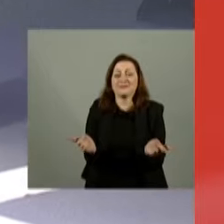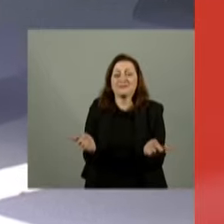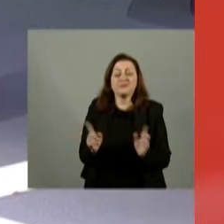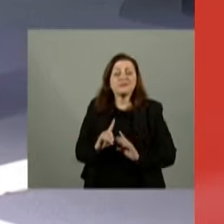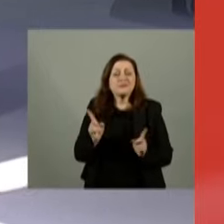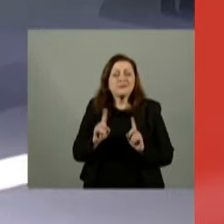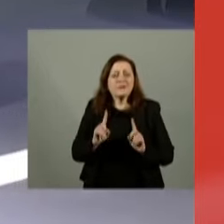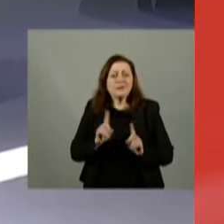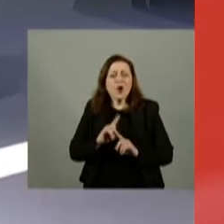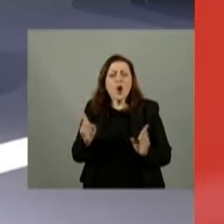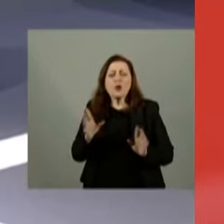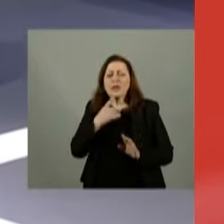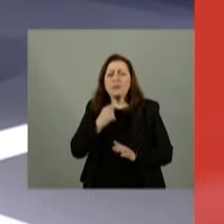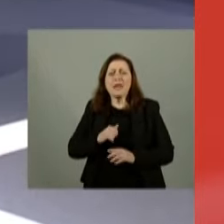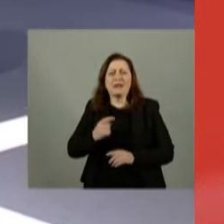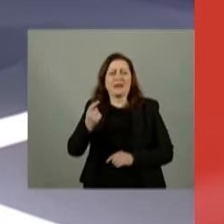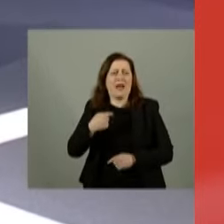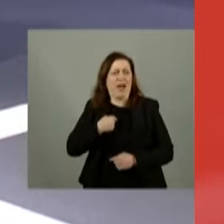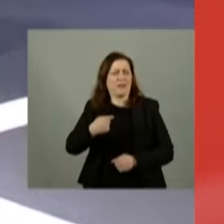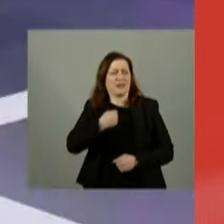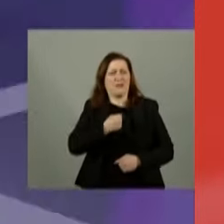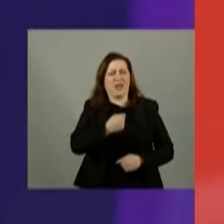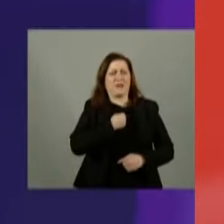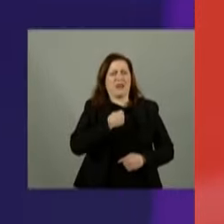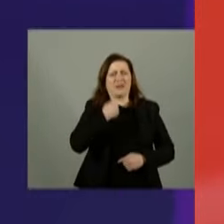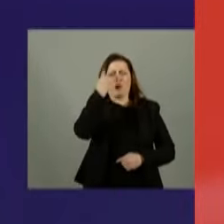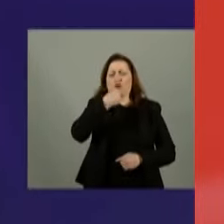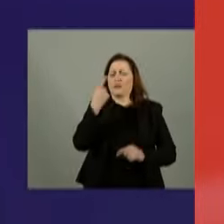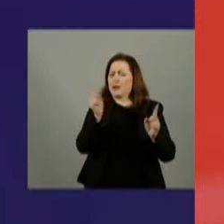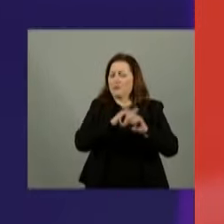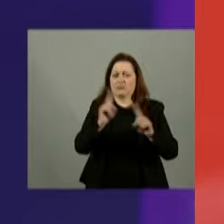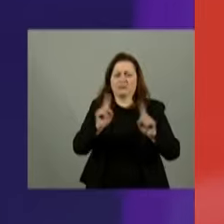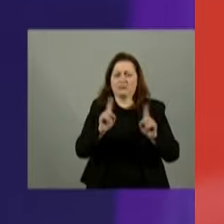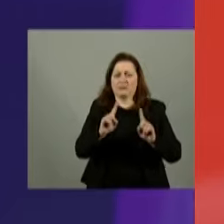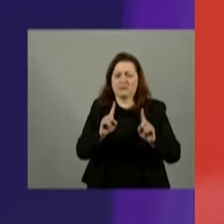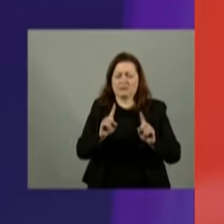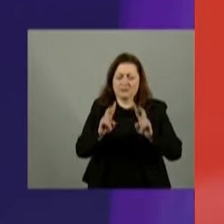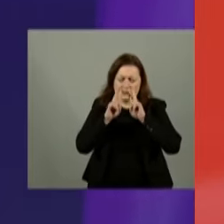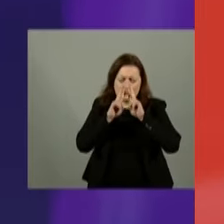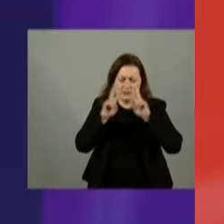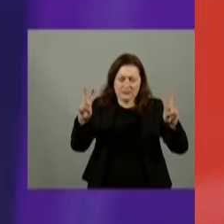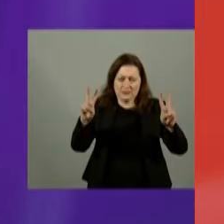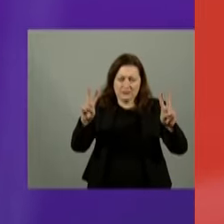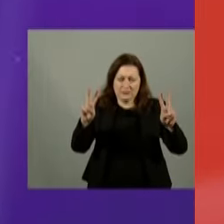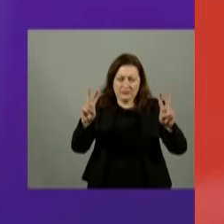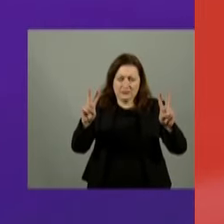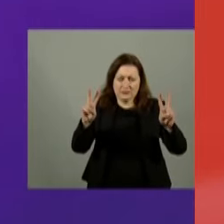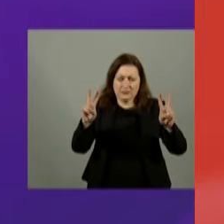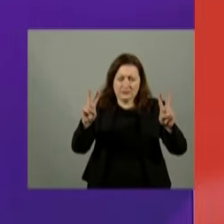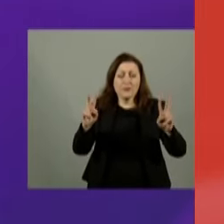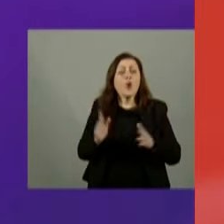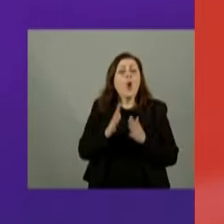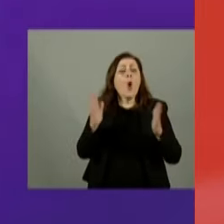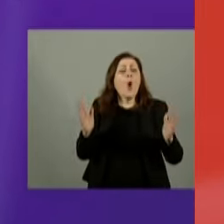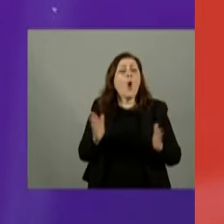έλεγε ο Πάνος για τα θετικά και τα αρνητικά της Όλγας Γεροβασίλη, ότι ο Κασελάκης είναι ένα πάρα πολύ λαμπερό πρόσωπο. Είναι ένας άνθρωπος